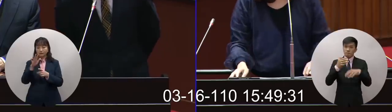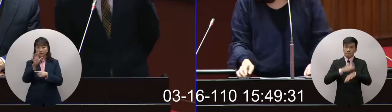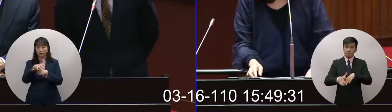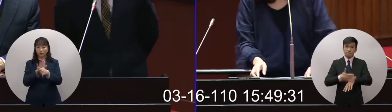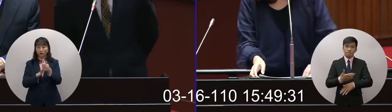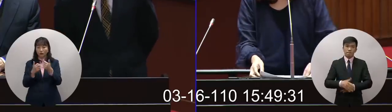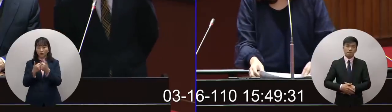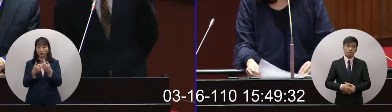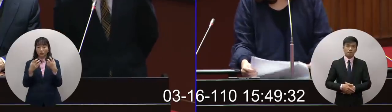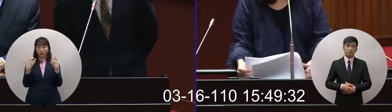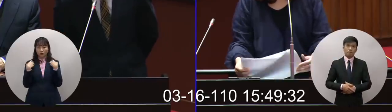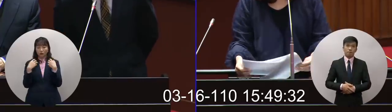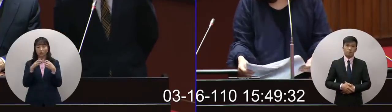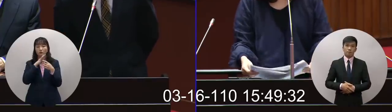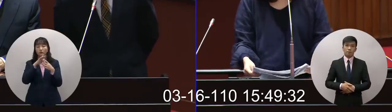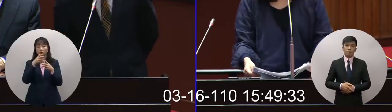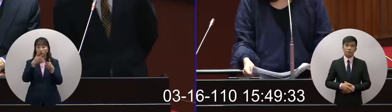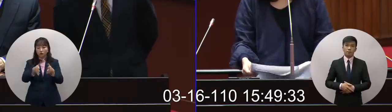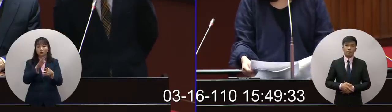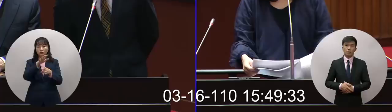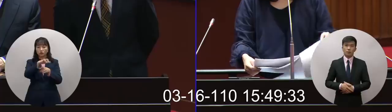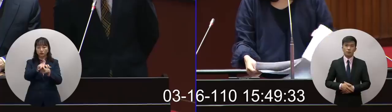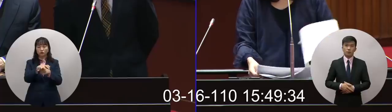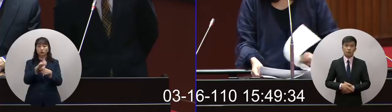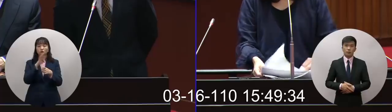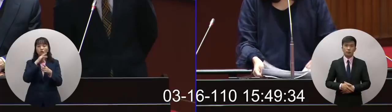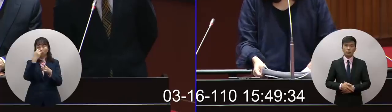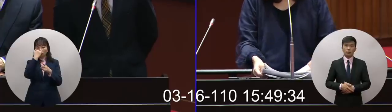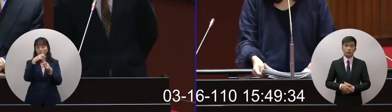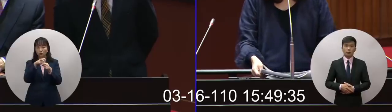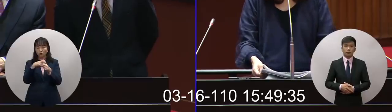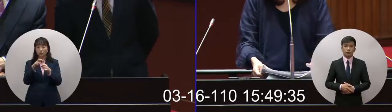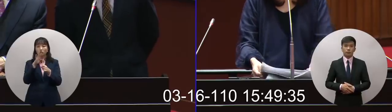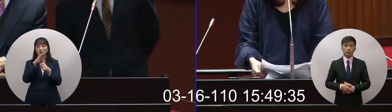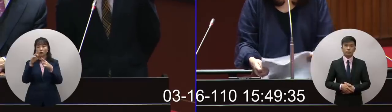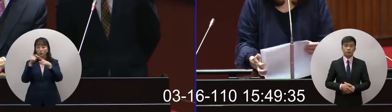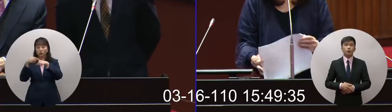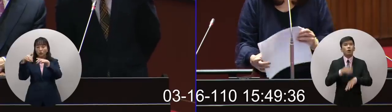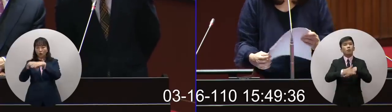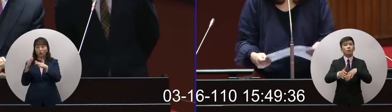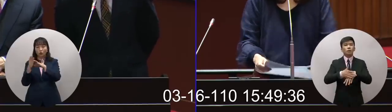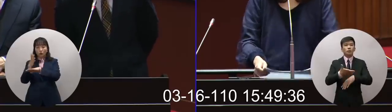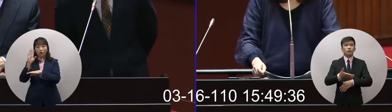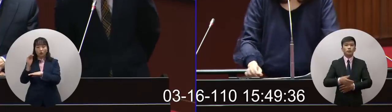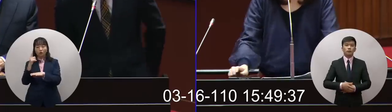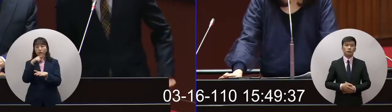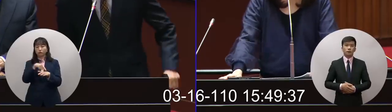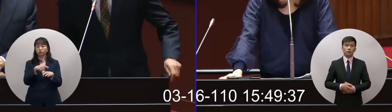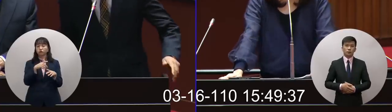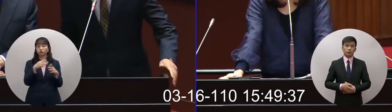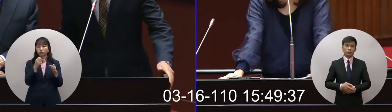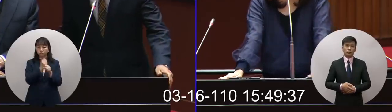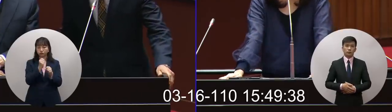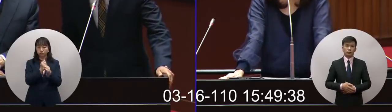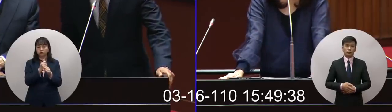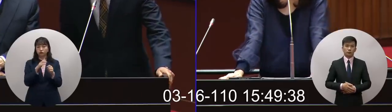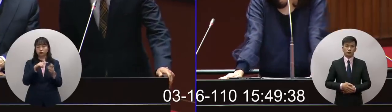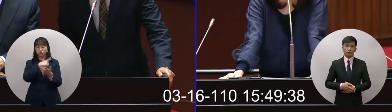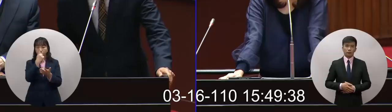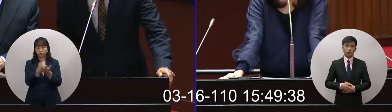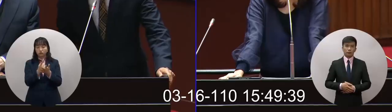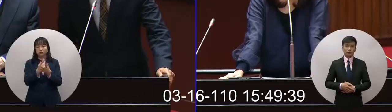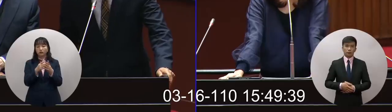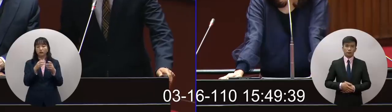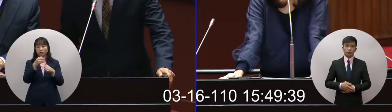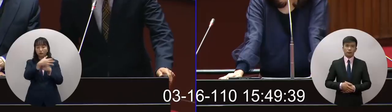会主要就是维护所有养猪农民的权益，不管莱猪的公投 通 过不通过，我们至少在整个产